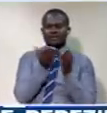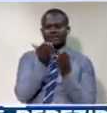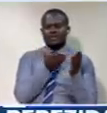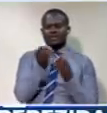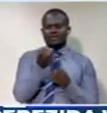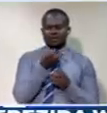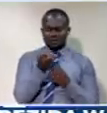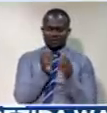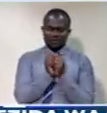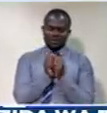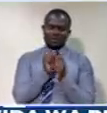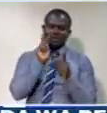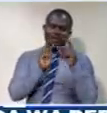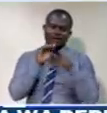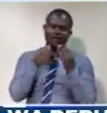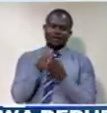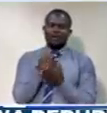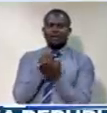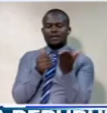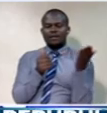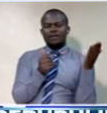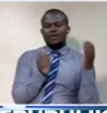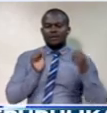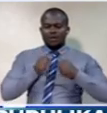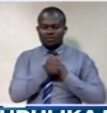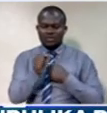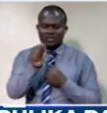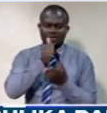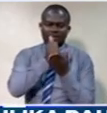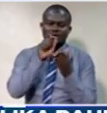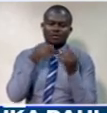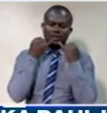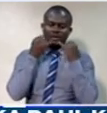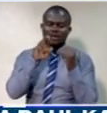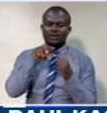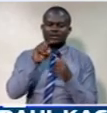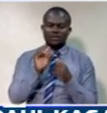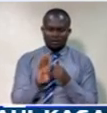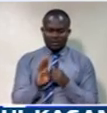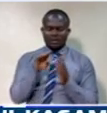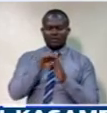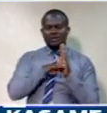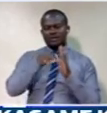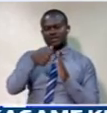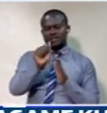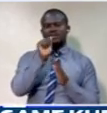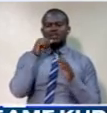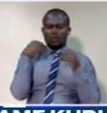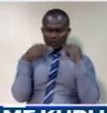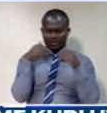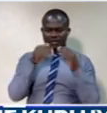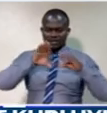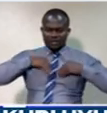ba mukerarugendo. Ba mukerarugendo n'ababafasha bagomba kumenyesha RDB gahunda y'ingendo zabo. Hoteli